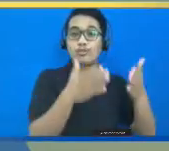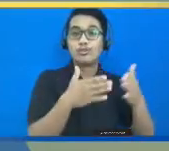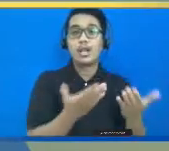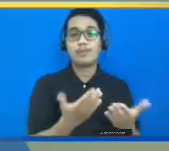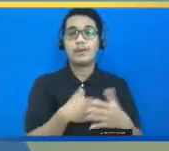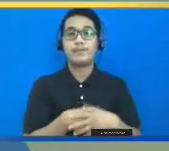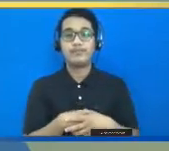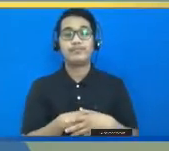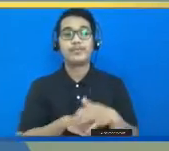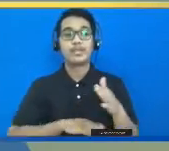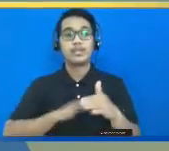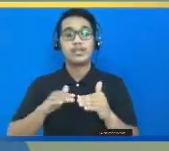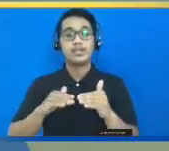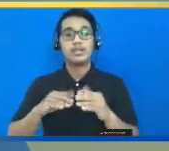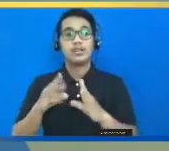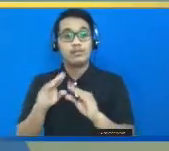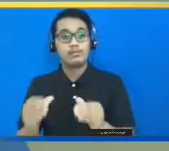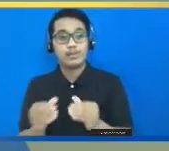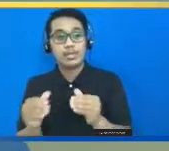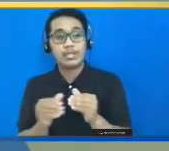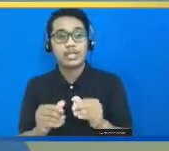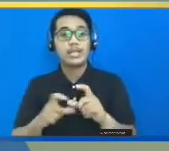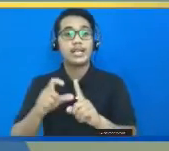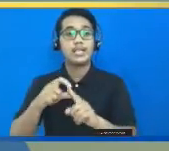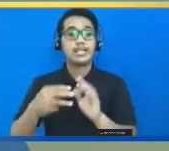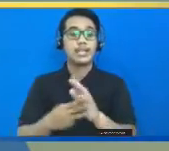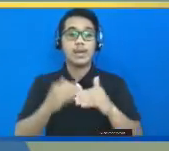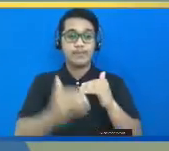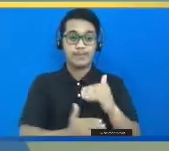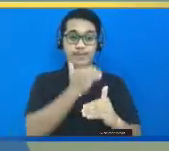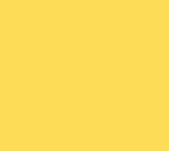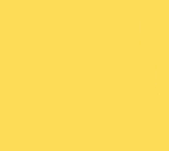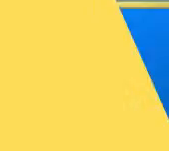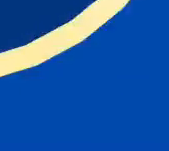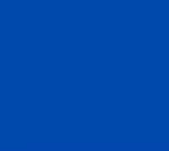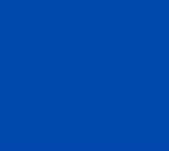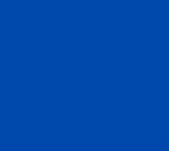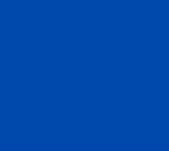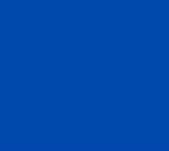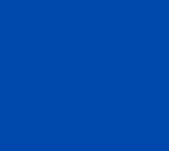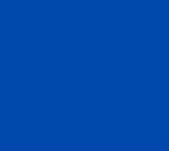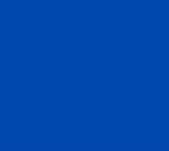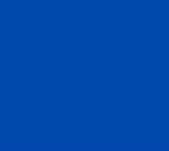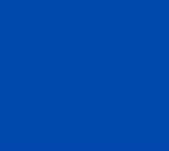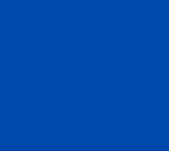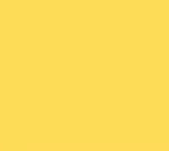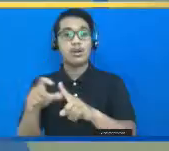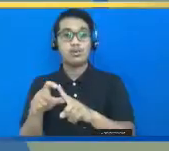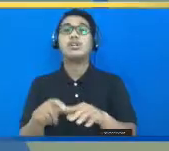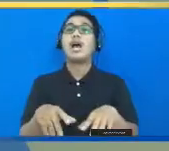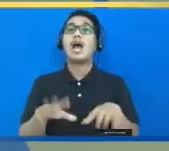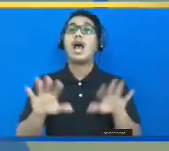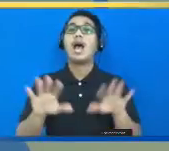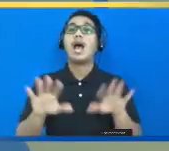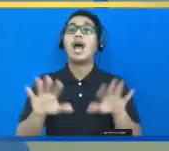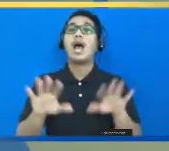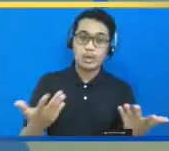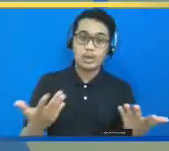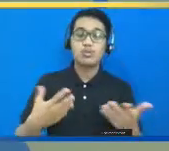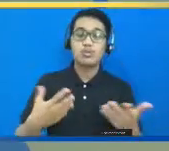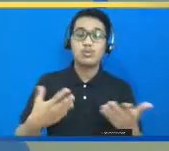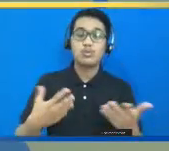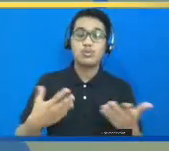pengawal like peningkatan kualitas sdm melalui penguatan out pernikahan anak usia dini dan sekolah